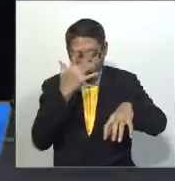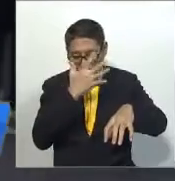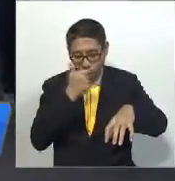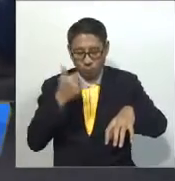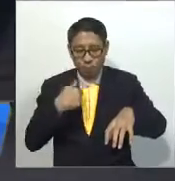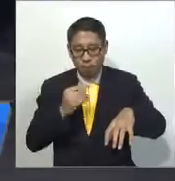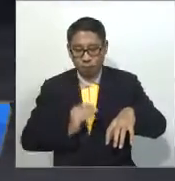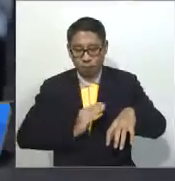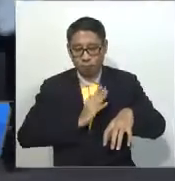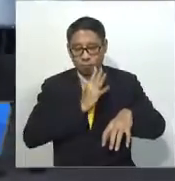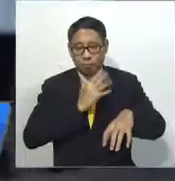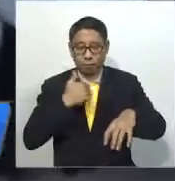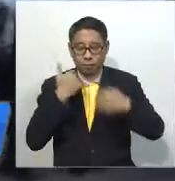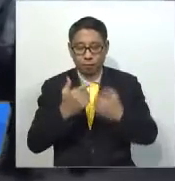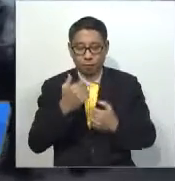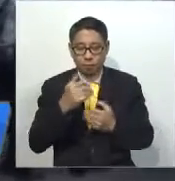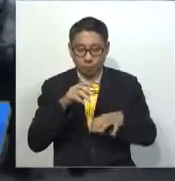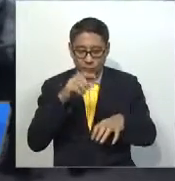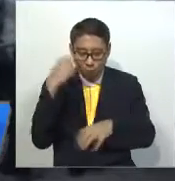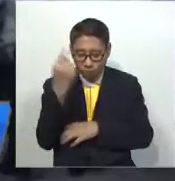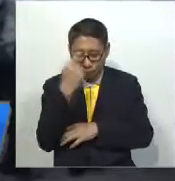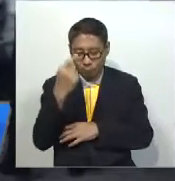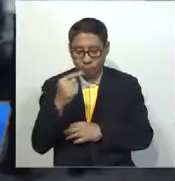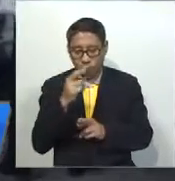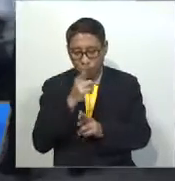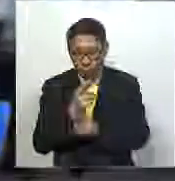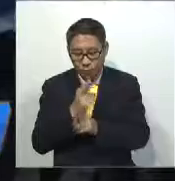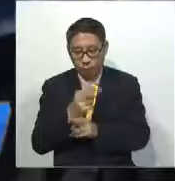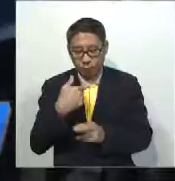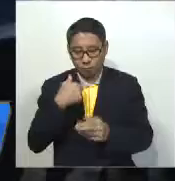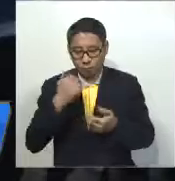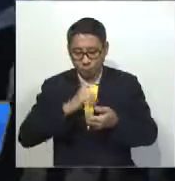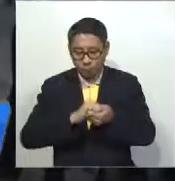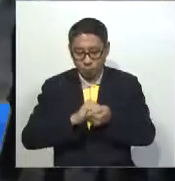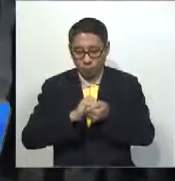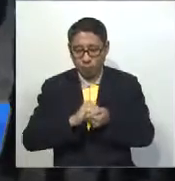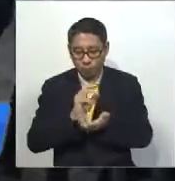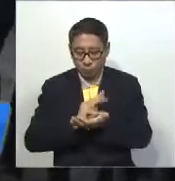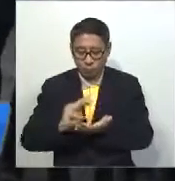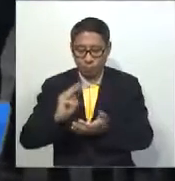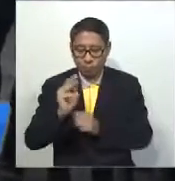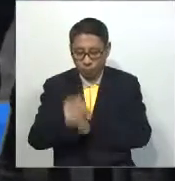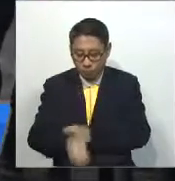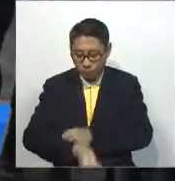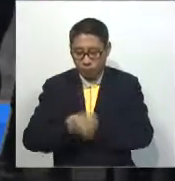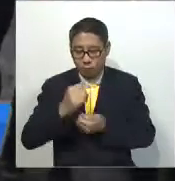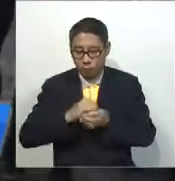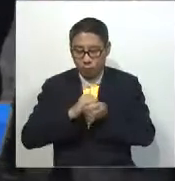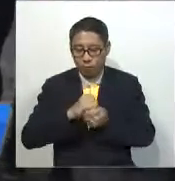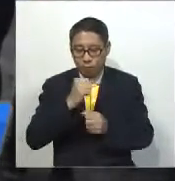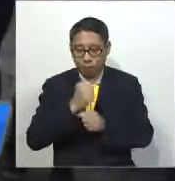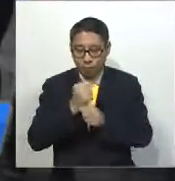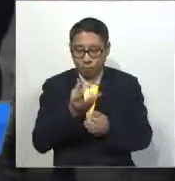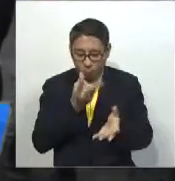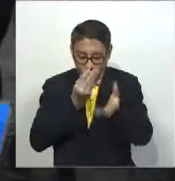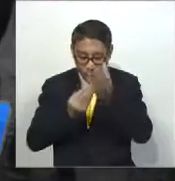งามตระการตาแห่งนี้ให้เป็นสถานที่ท่องเที่ยวเชิงอนุรักษ์พร้อมประสานมหาวิทยาลัยเกษตรศาสตร์ร่วมทำการศึกษา